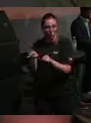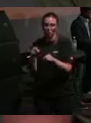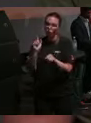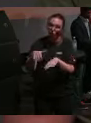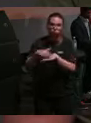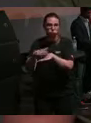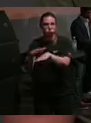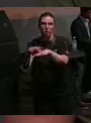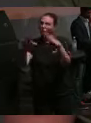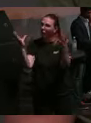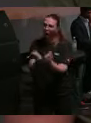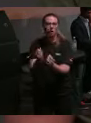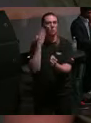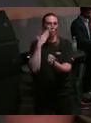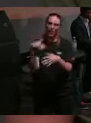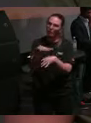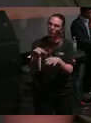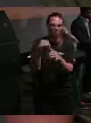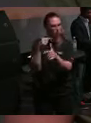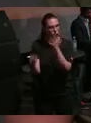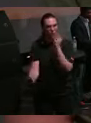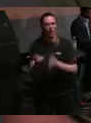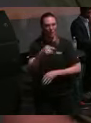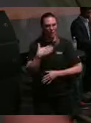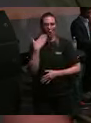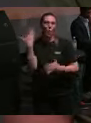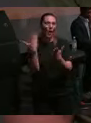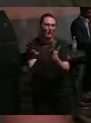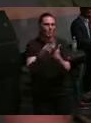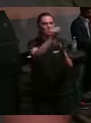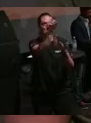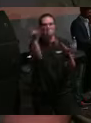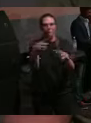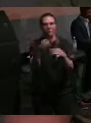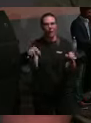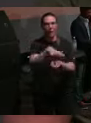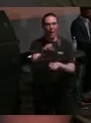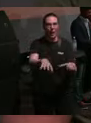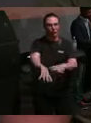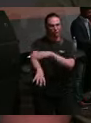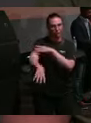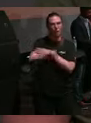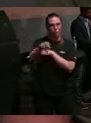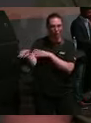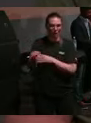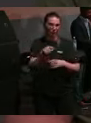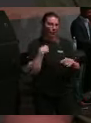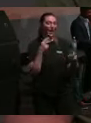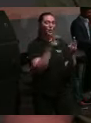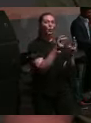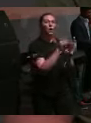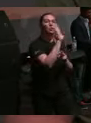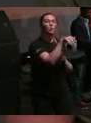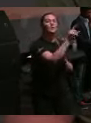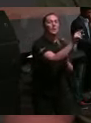rette for areal, boligtomte, etc. Så vi har gode eksempler rundt om I landet å lære av, og jeg har også hatt kontakt her med Utsira for å prøve å dele